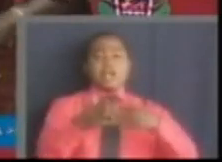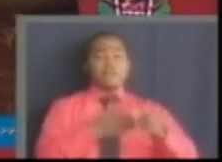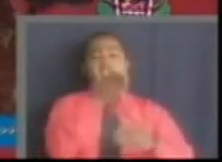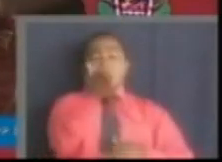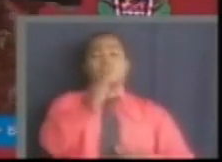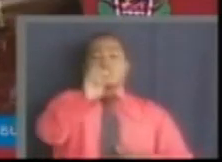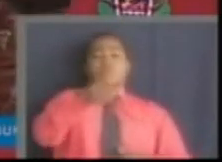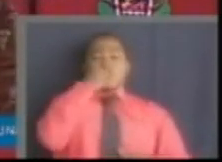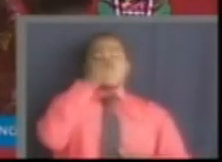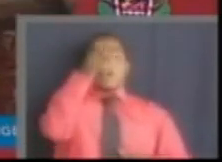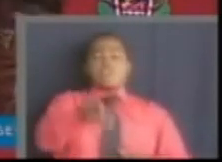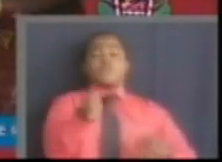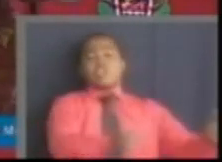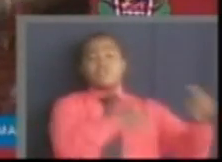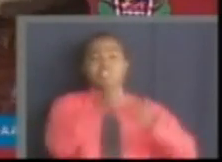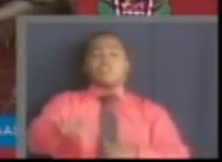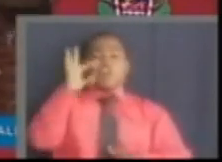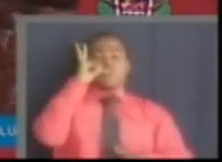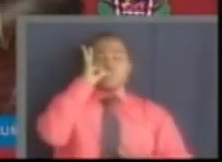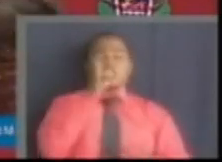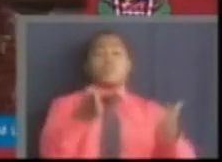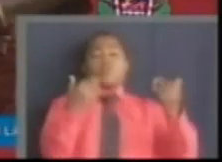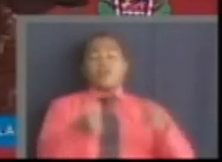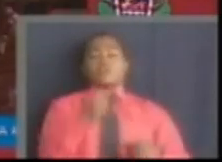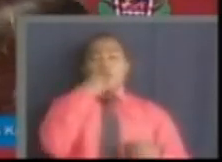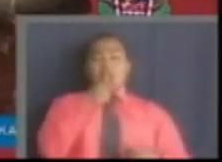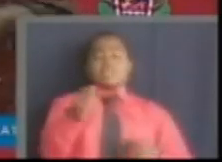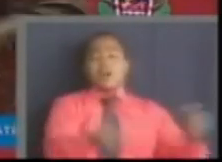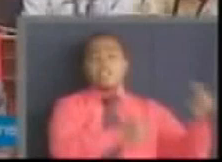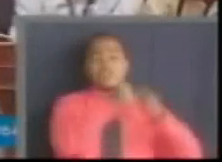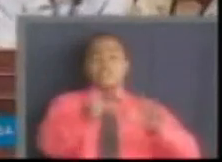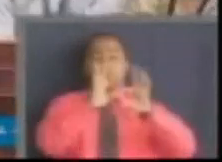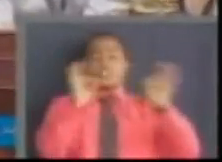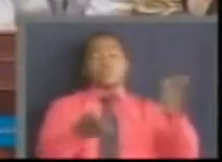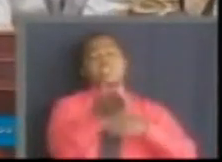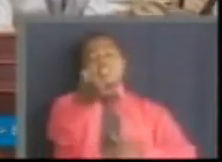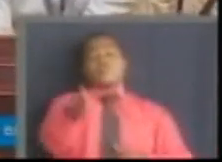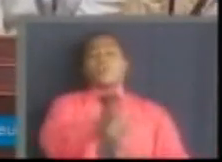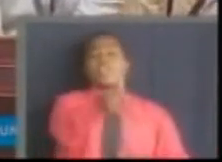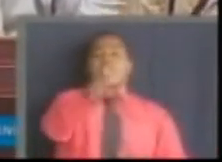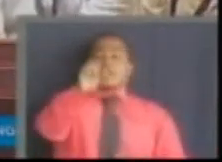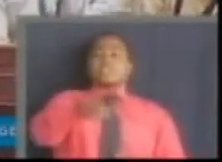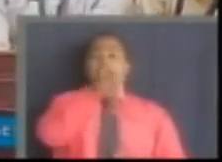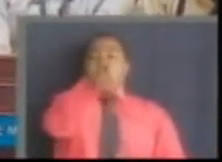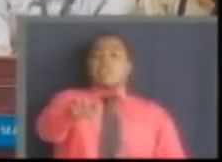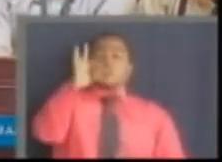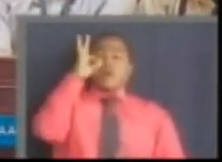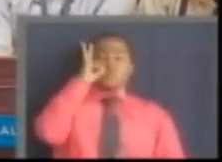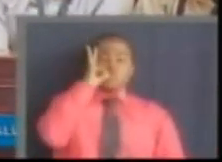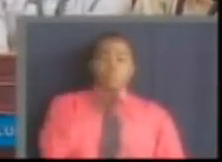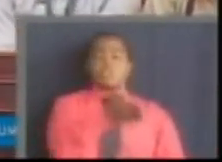nasema hivyo ni vitendo vya kihuni, uweze ukaita ni vitendo vya kiungwana. Yeye ndio alikuwa muhuni.